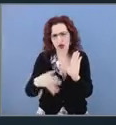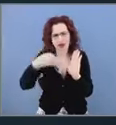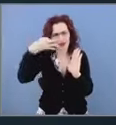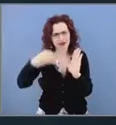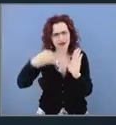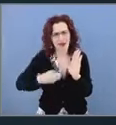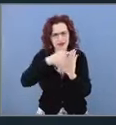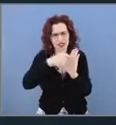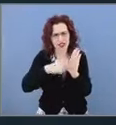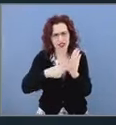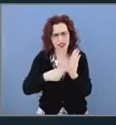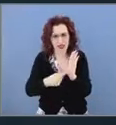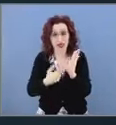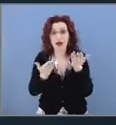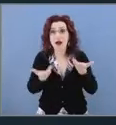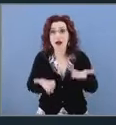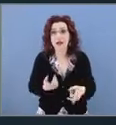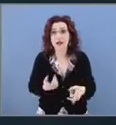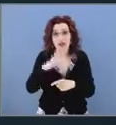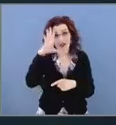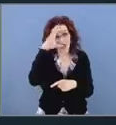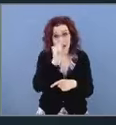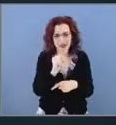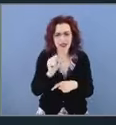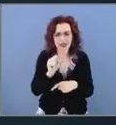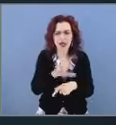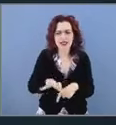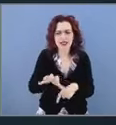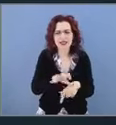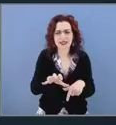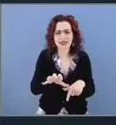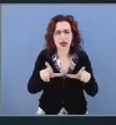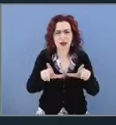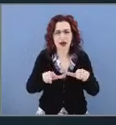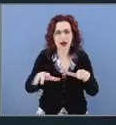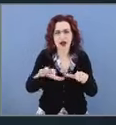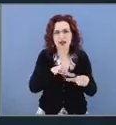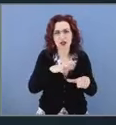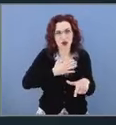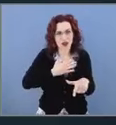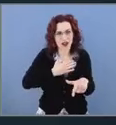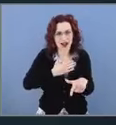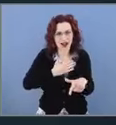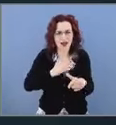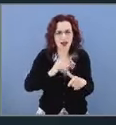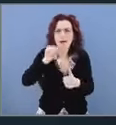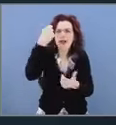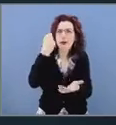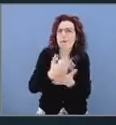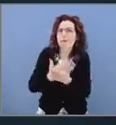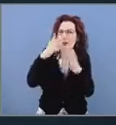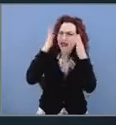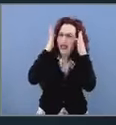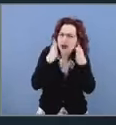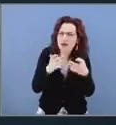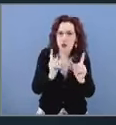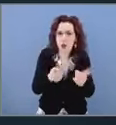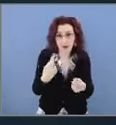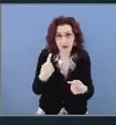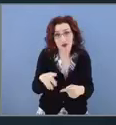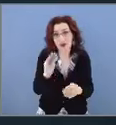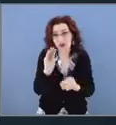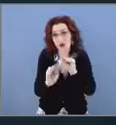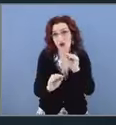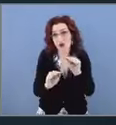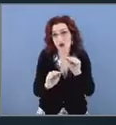del nostro sistema regionale, per quello vi chiediamo di compilare il questionario, di partecipare a questa discussione